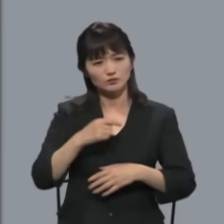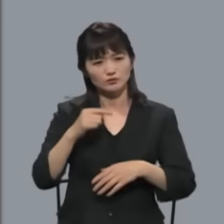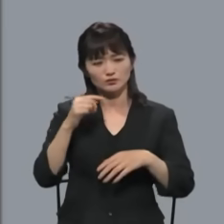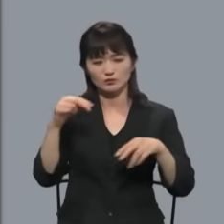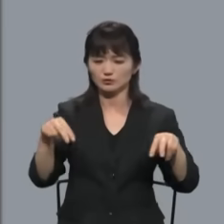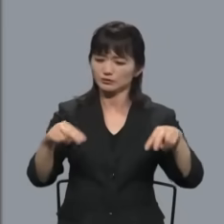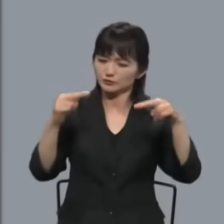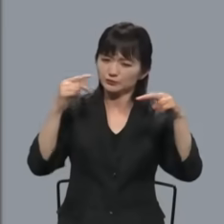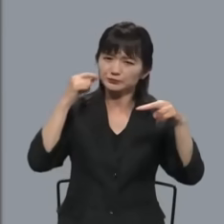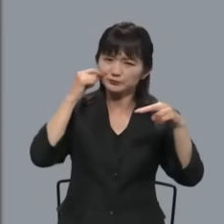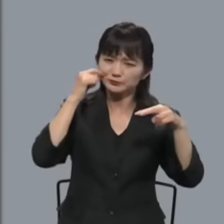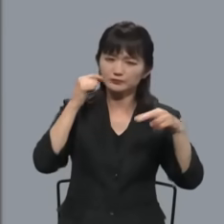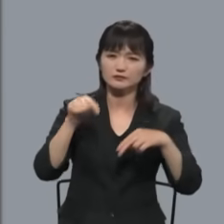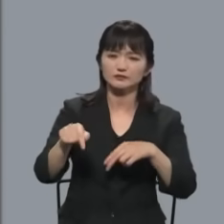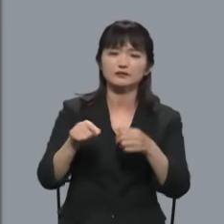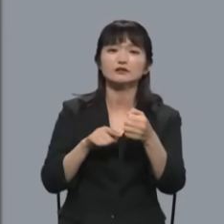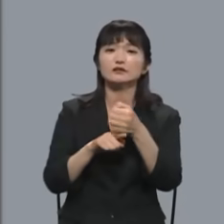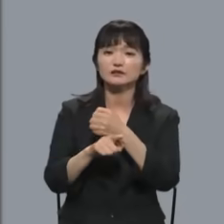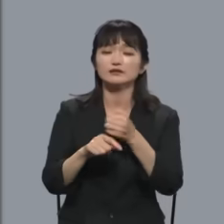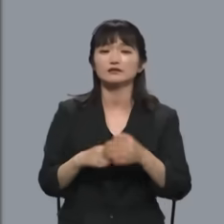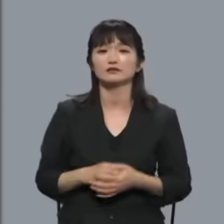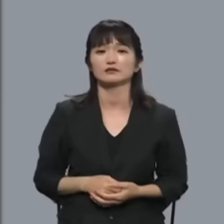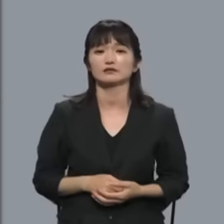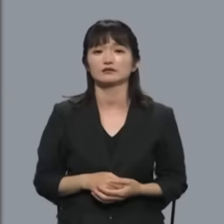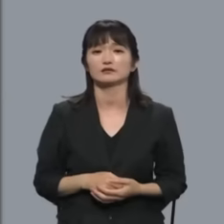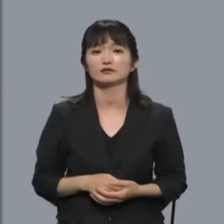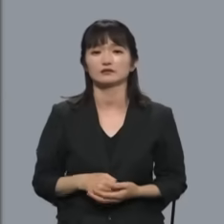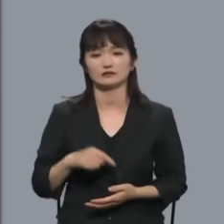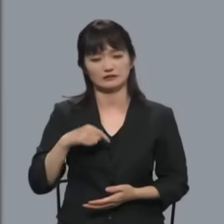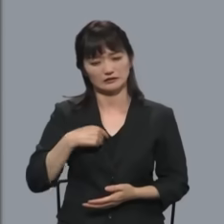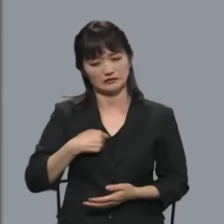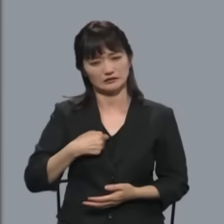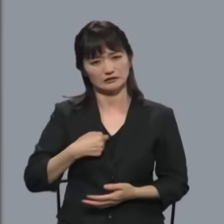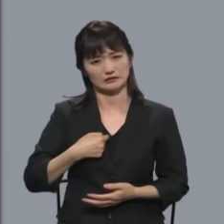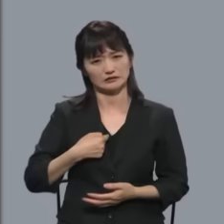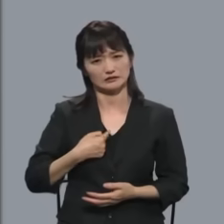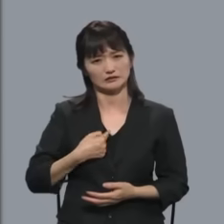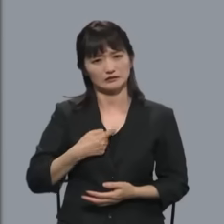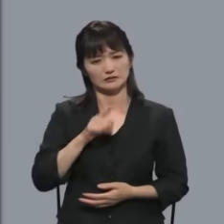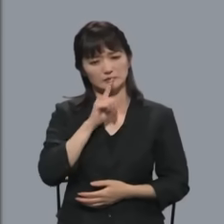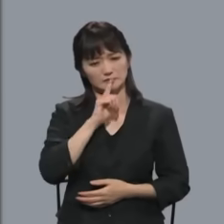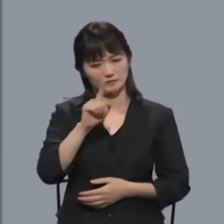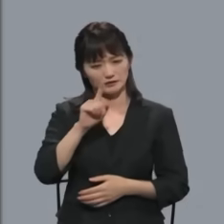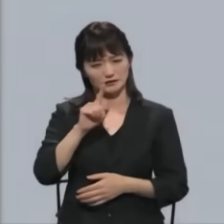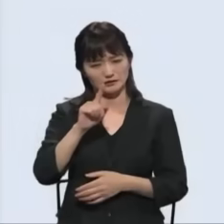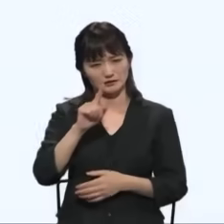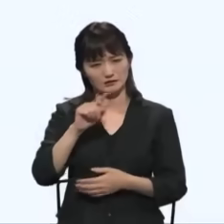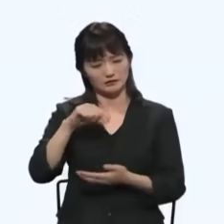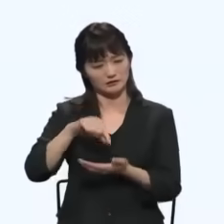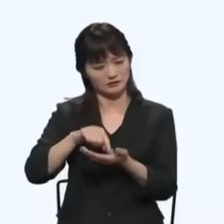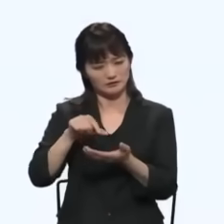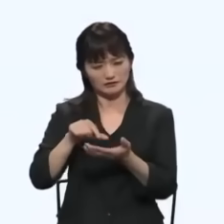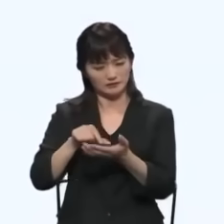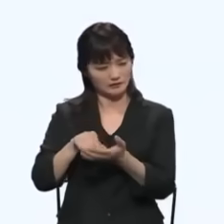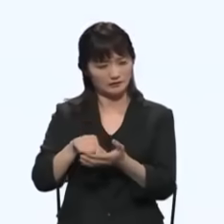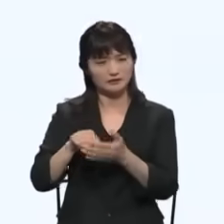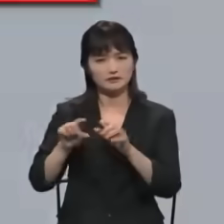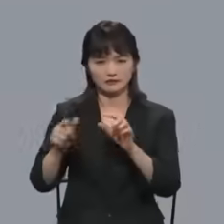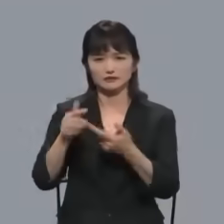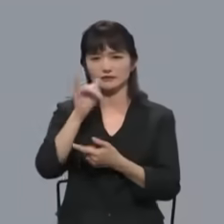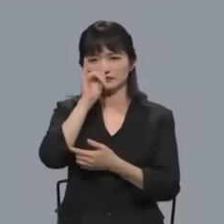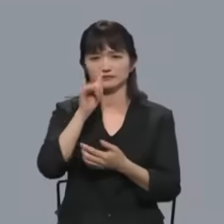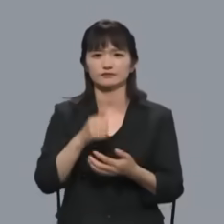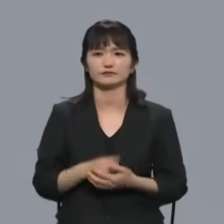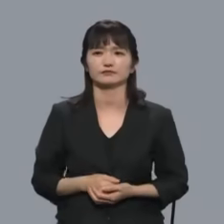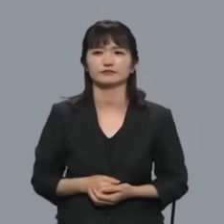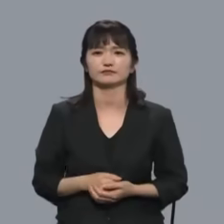그게 그런 맥락에서 자신이 좀 적절하지 않은 부분들은 있었지만 그래도이 그런 상황에서 이제